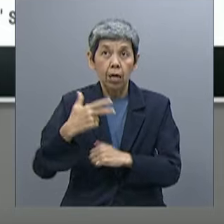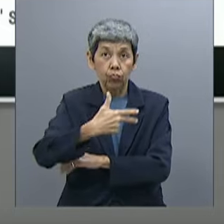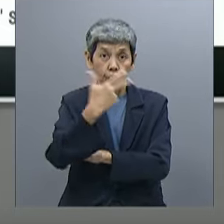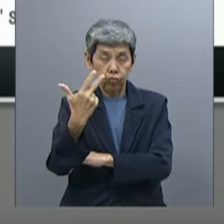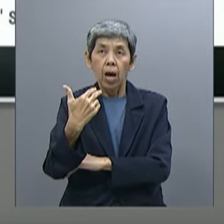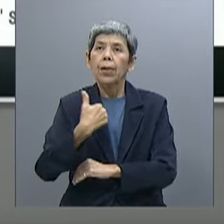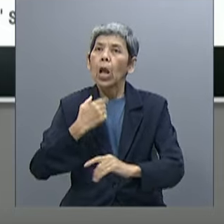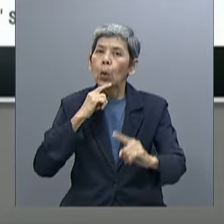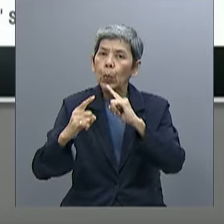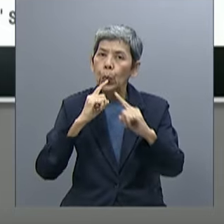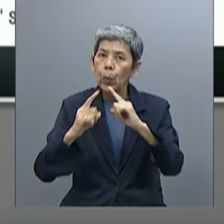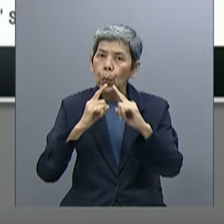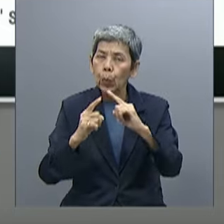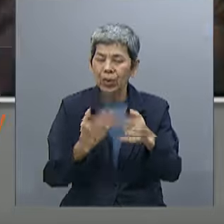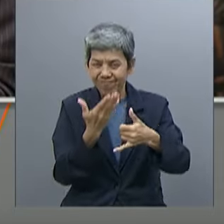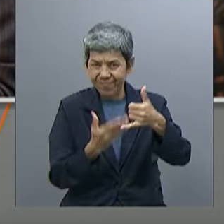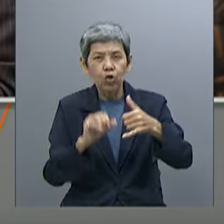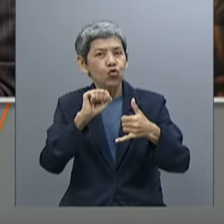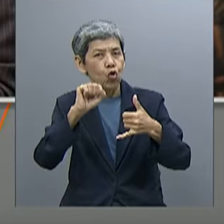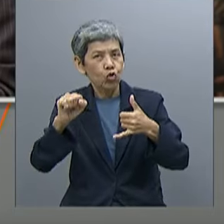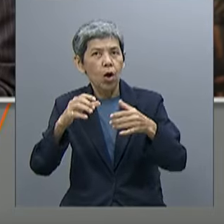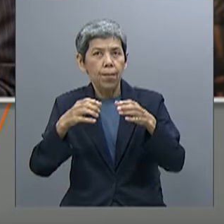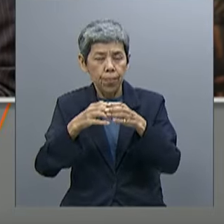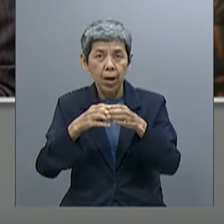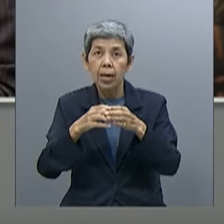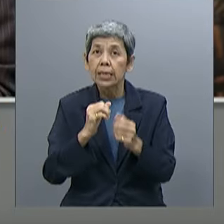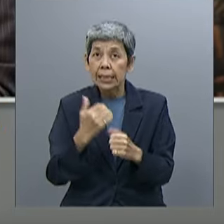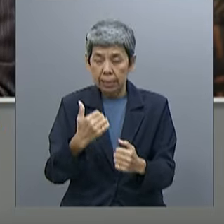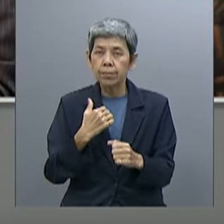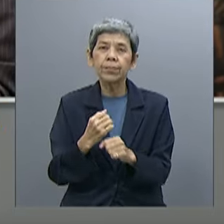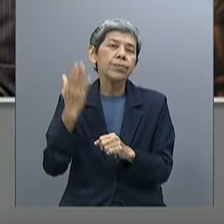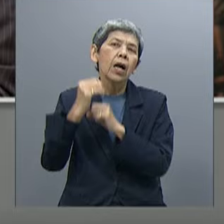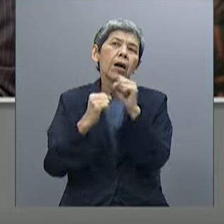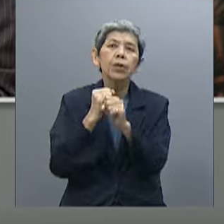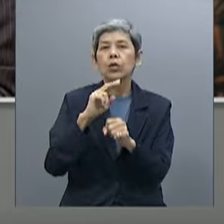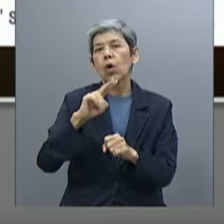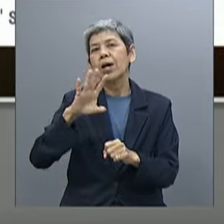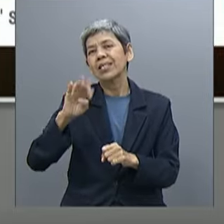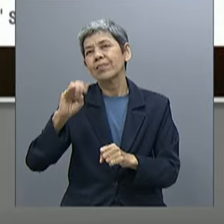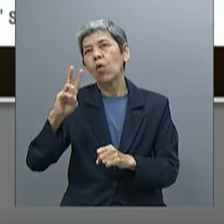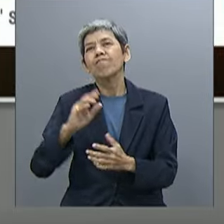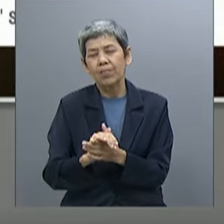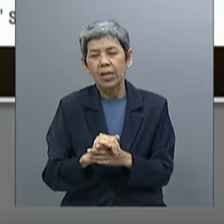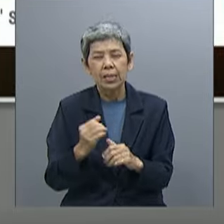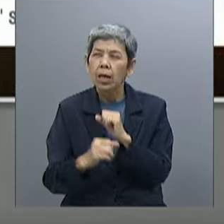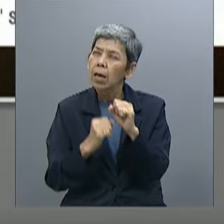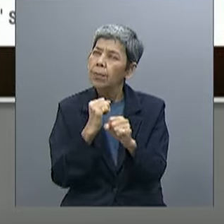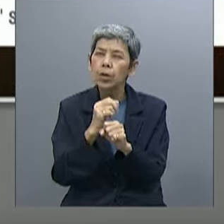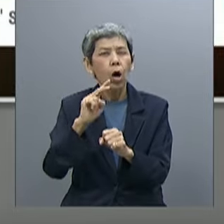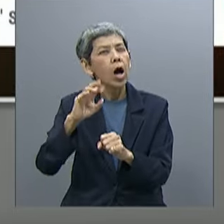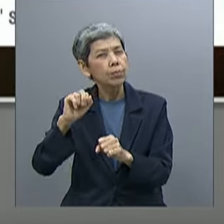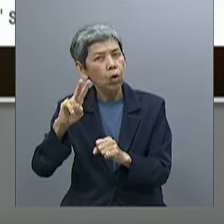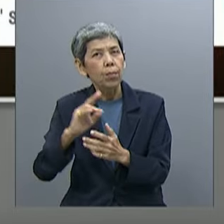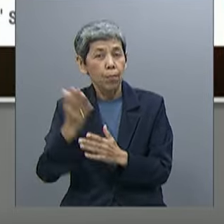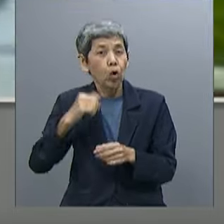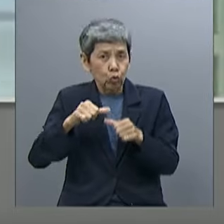ดิฉันคุยกับคุณกนวีสืบแสงส.ส.พรรคเป็นธรรมซึ่งครั้งหนึ่งในช่วงปี2546ถึง2552เ